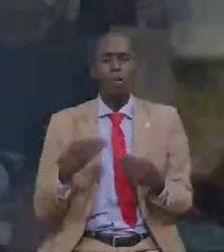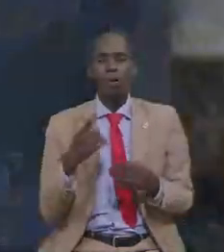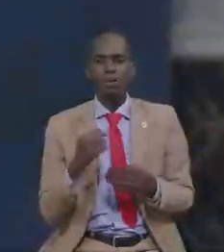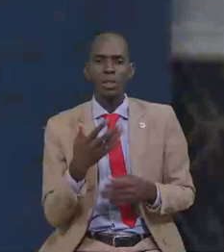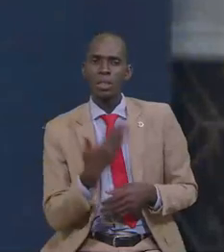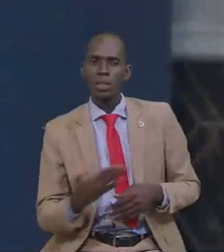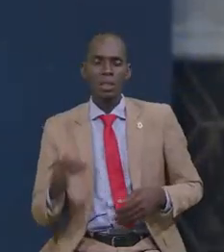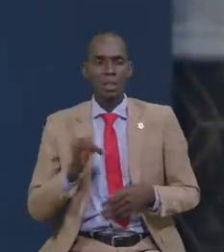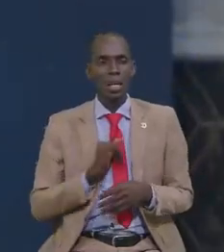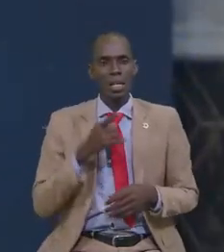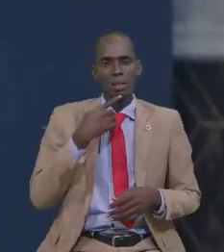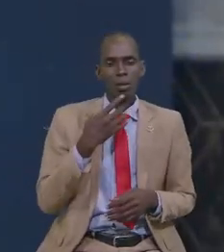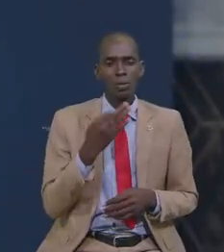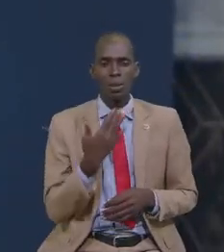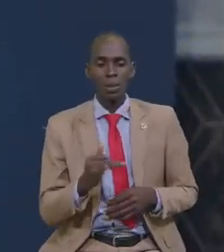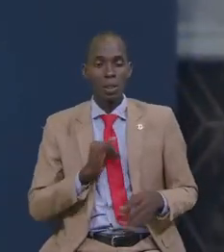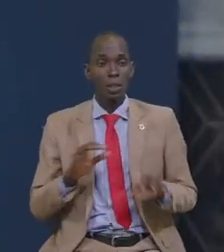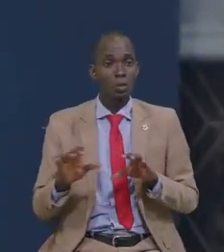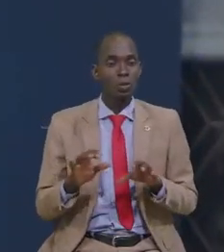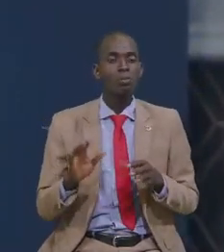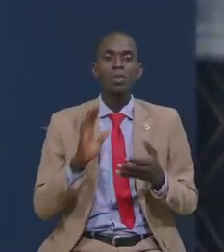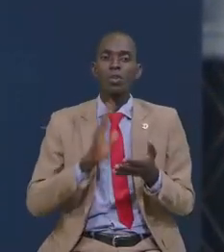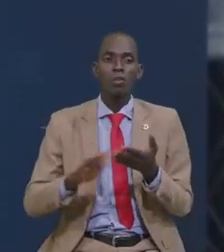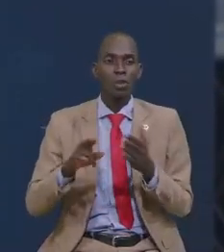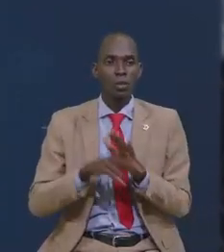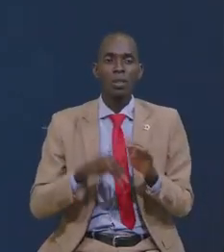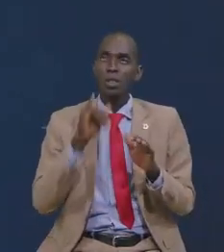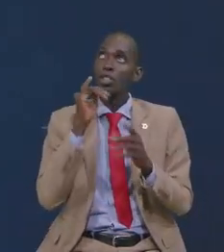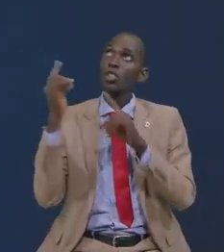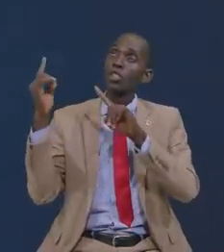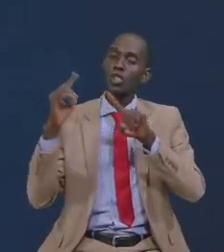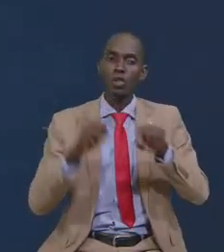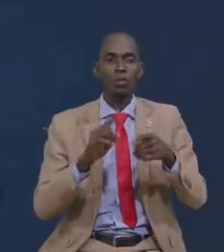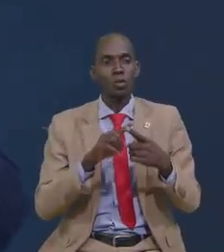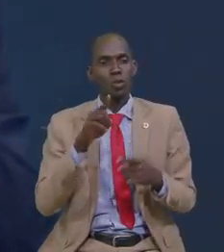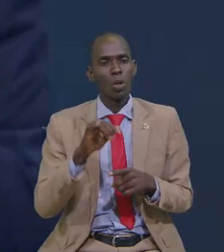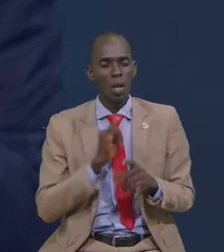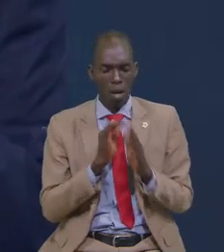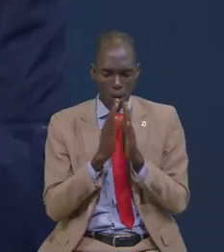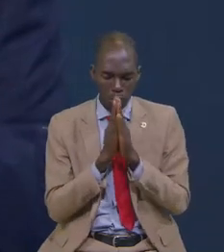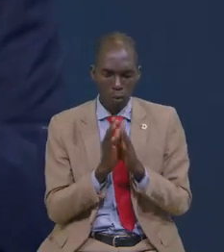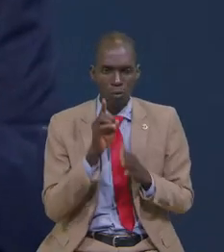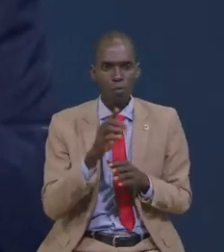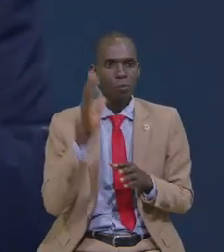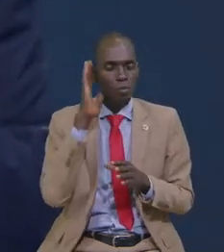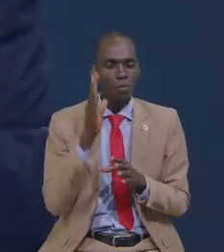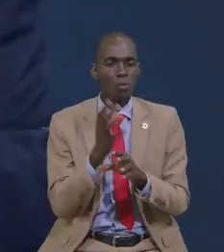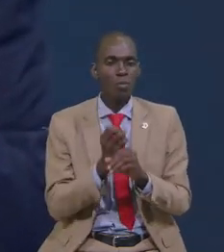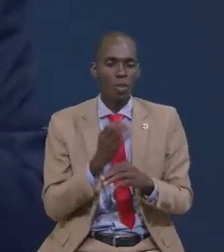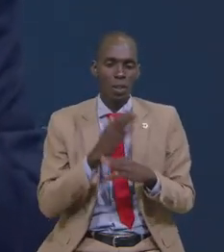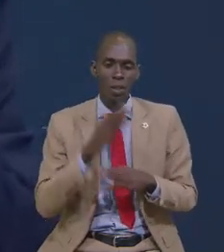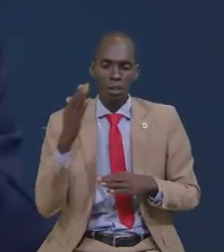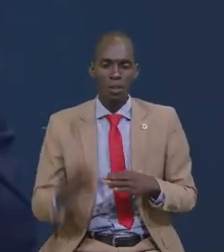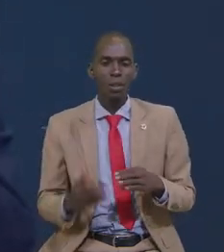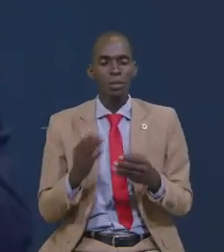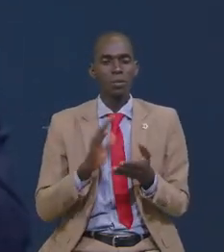la torture, le tourment des choses que j'ai dites, des choses que j'ai faites. Le pardon est là pour vous. Je prie que